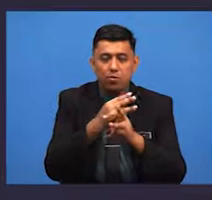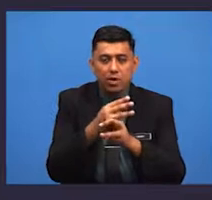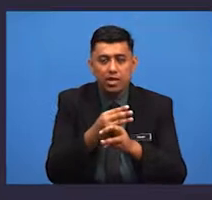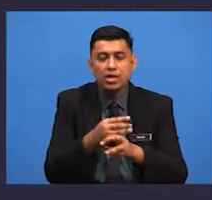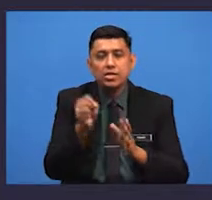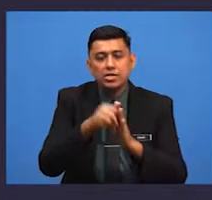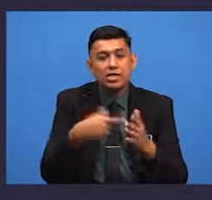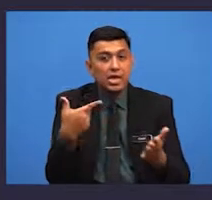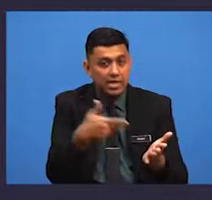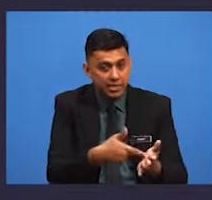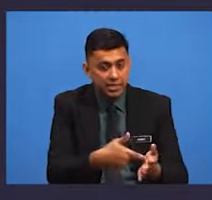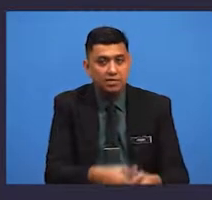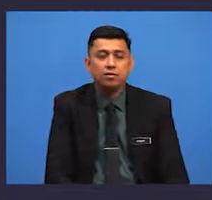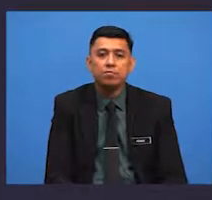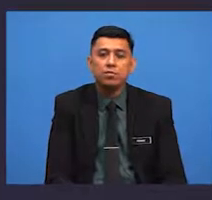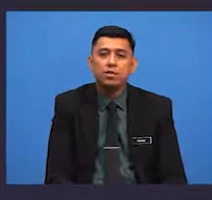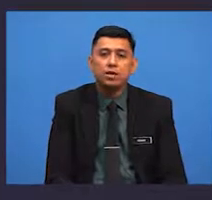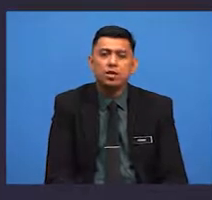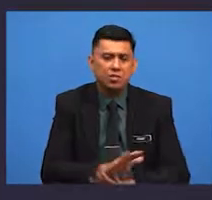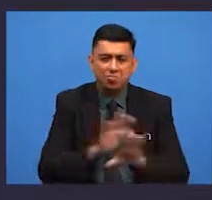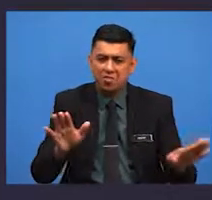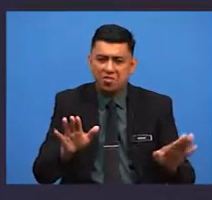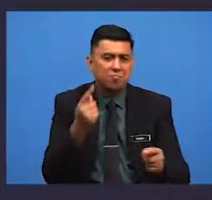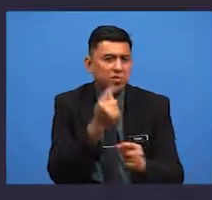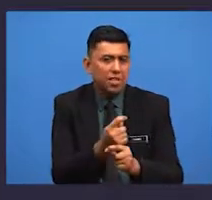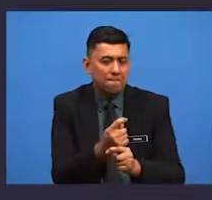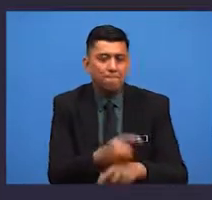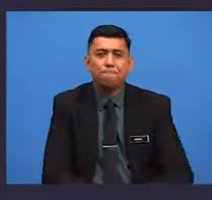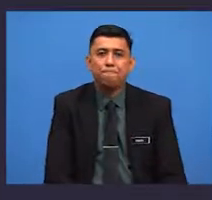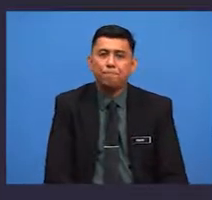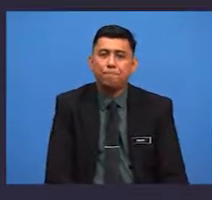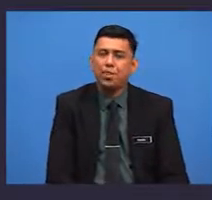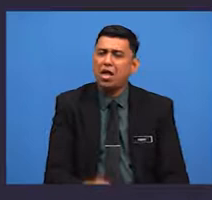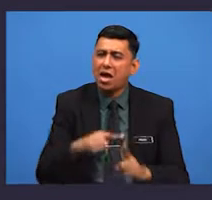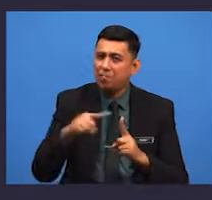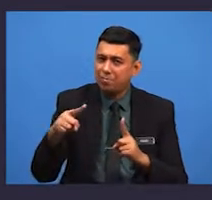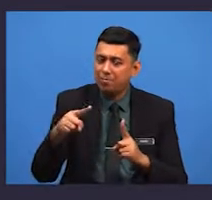while, bilangan ulangan tidak ditetapkan. Namun, ulangan akan